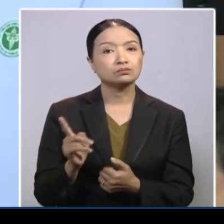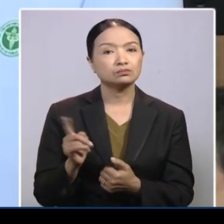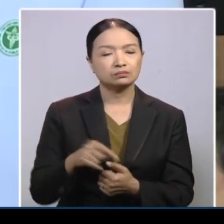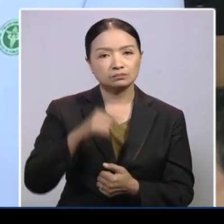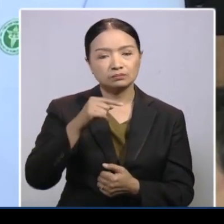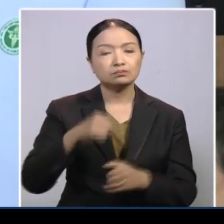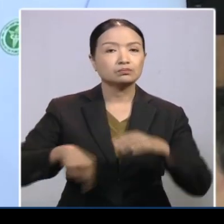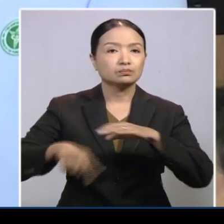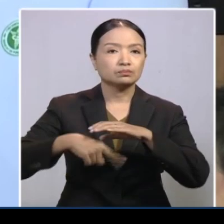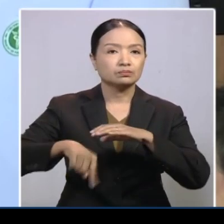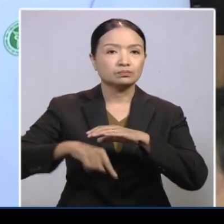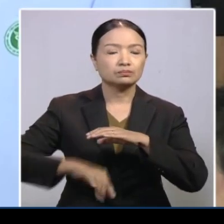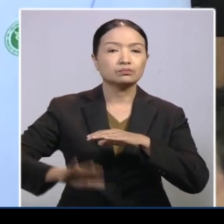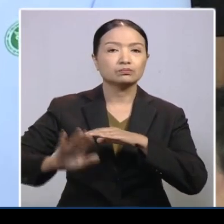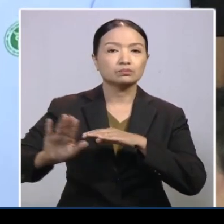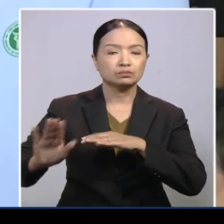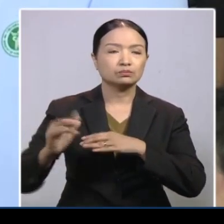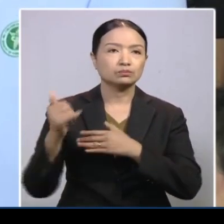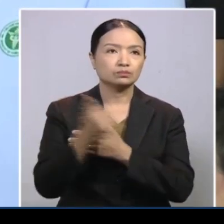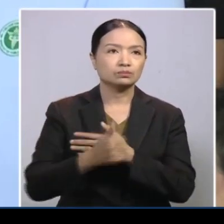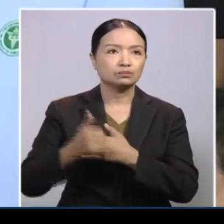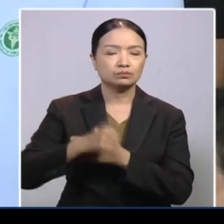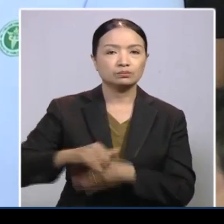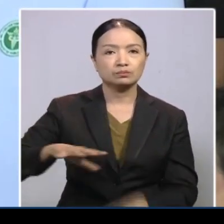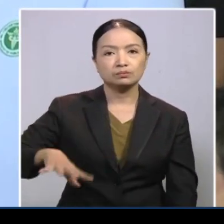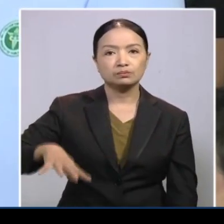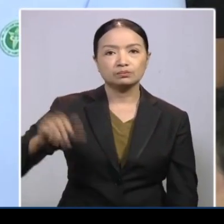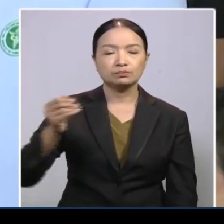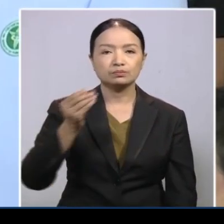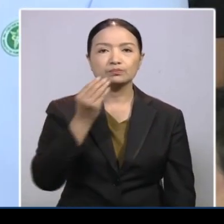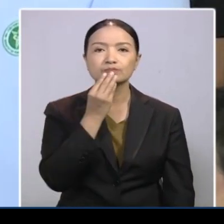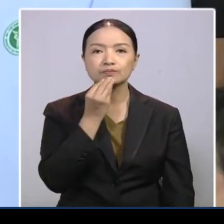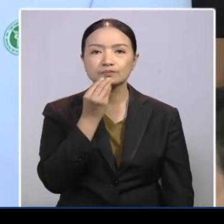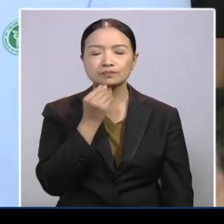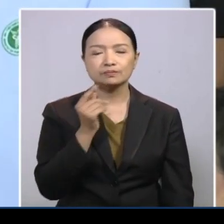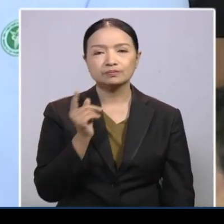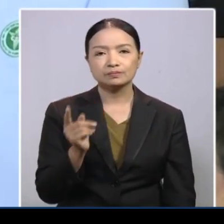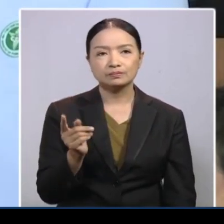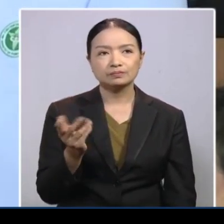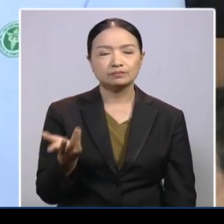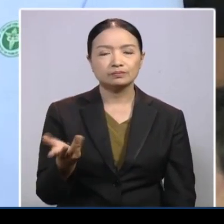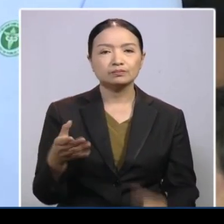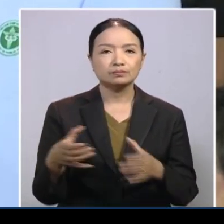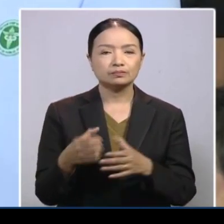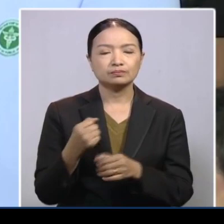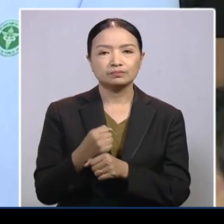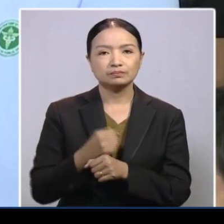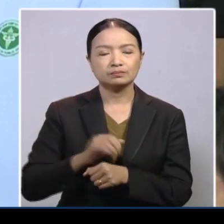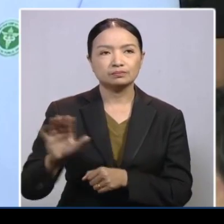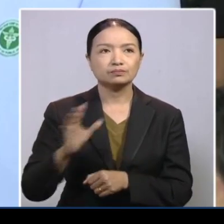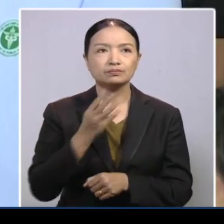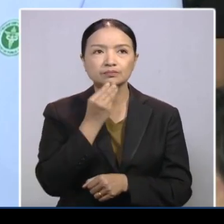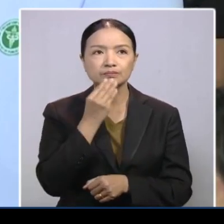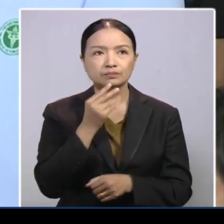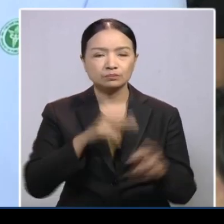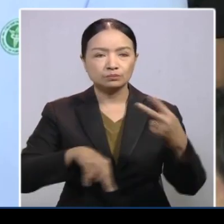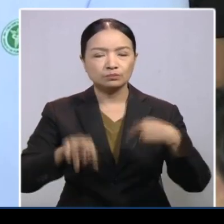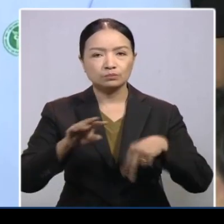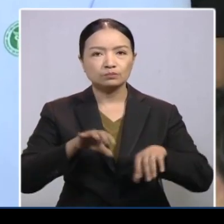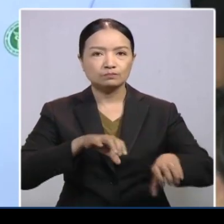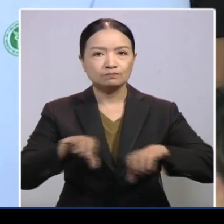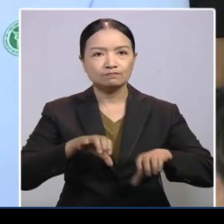ายในนะครับภายในเมืองหลวงเองแล้วก็ในอิสราเอลเนี่ยทางเจ้าหน้าที่ของอิสราเอลสามารถจะควบคุมสถาน